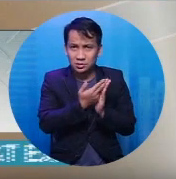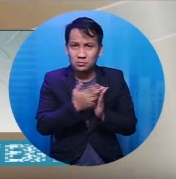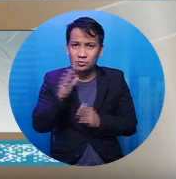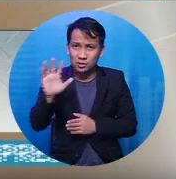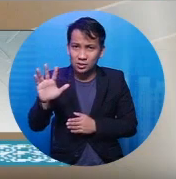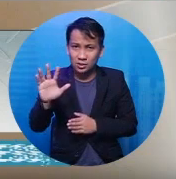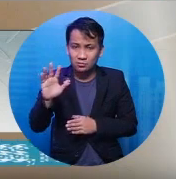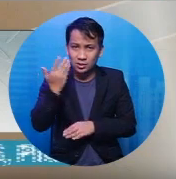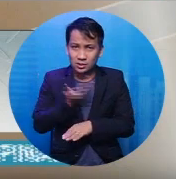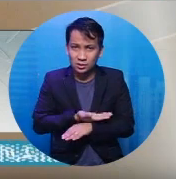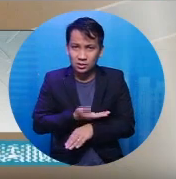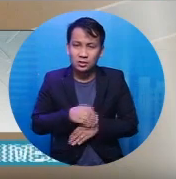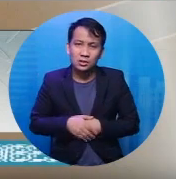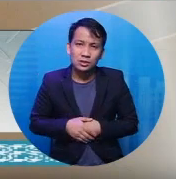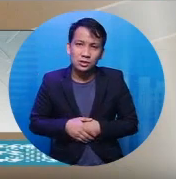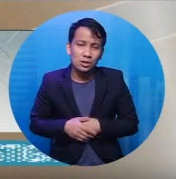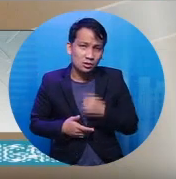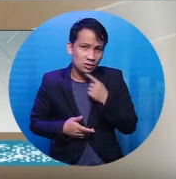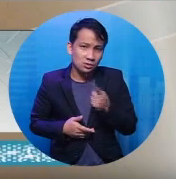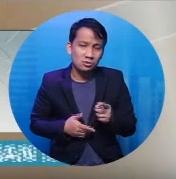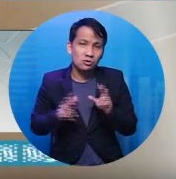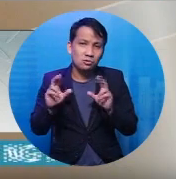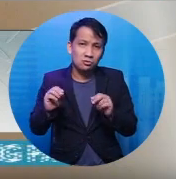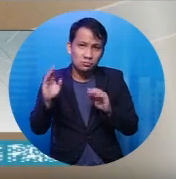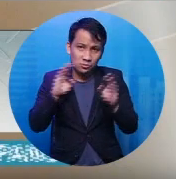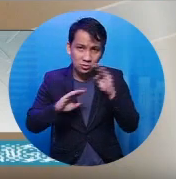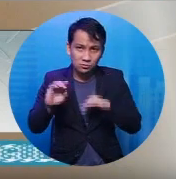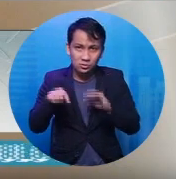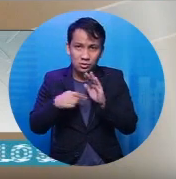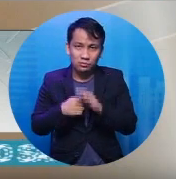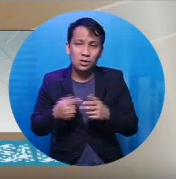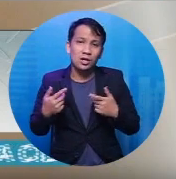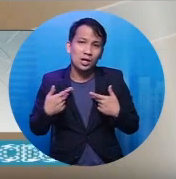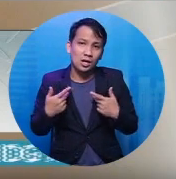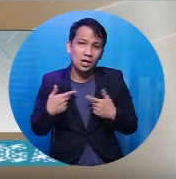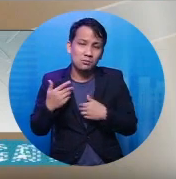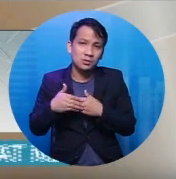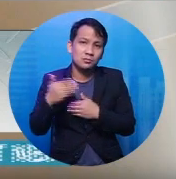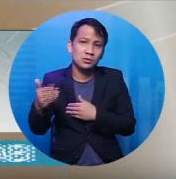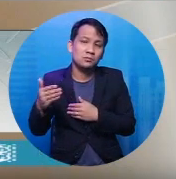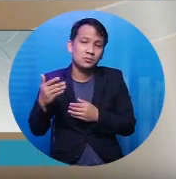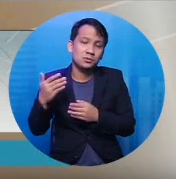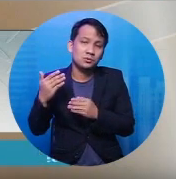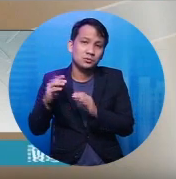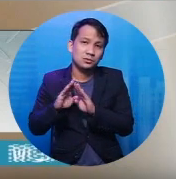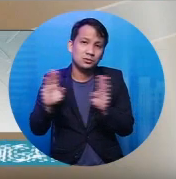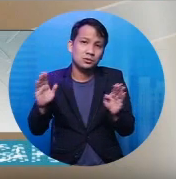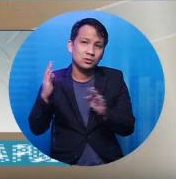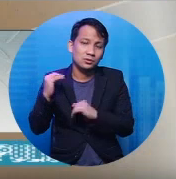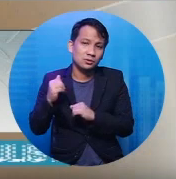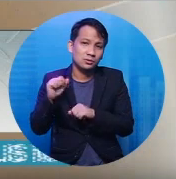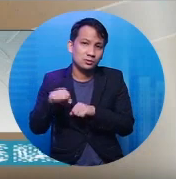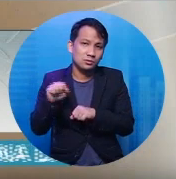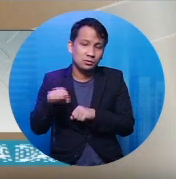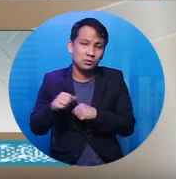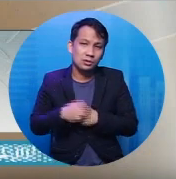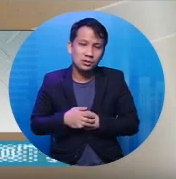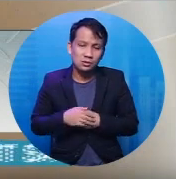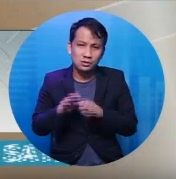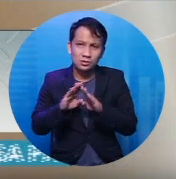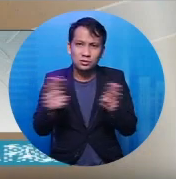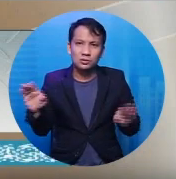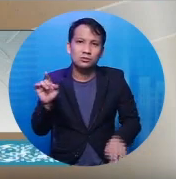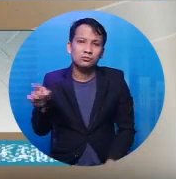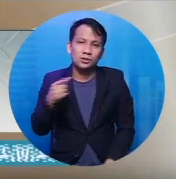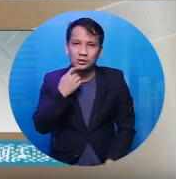anak. Tapos sabi niya, idol, no problem, kahit na may limang anak ka, pakakasalan kita. Opo, idol. Kaya doon ka ata